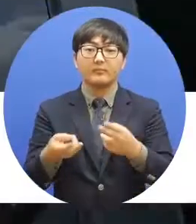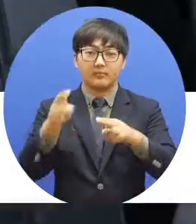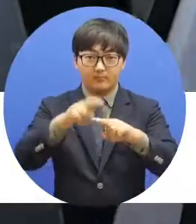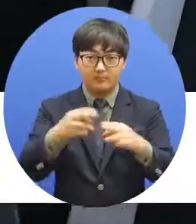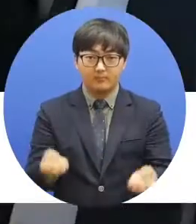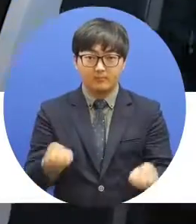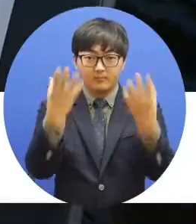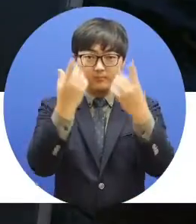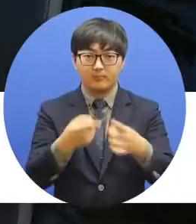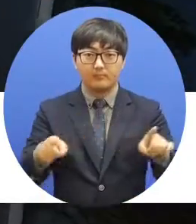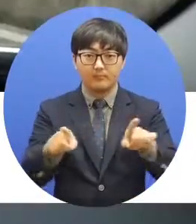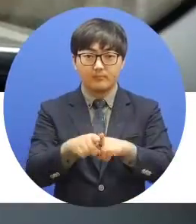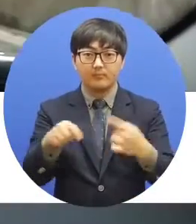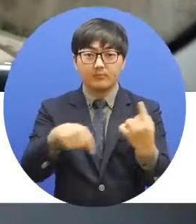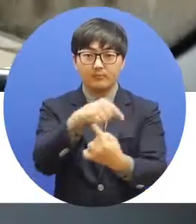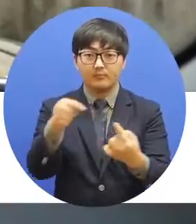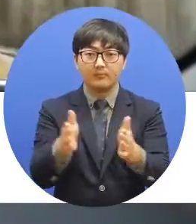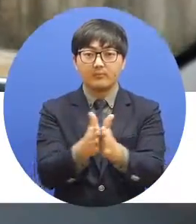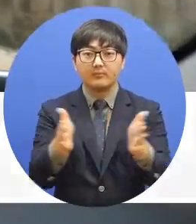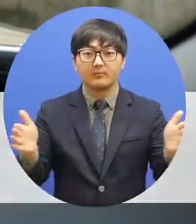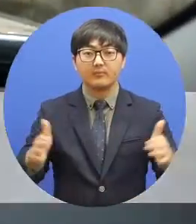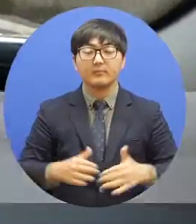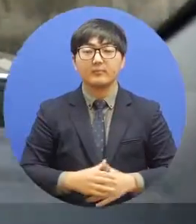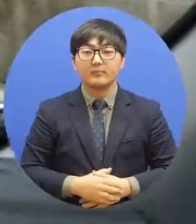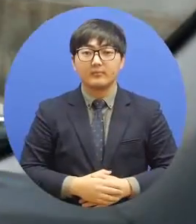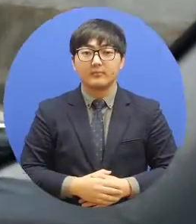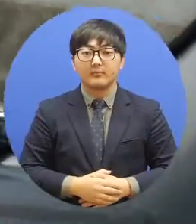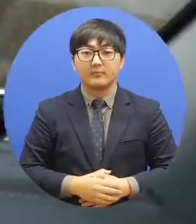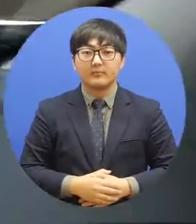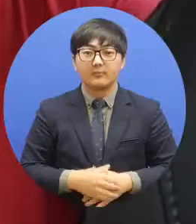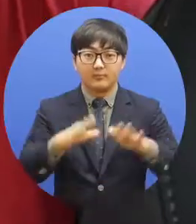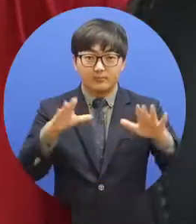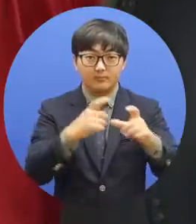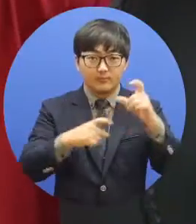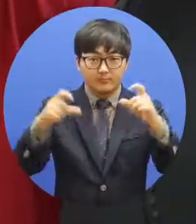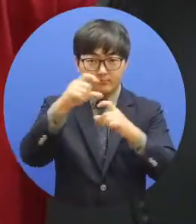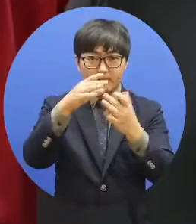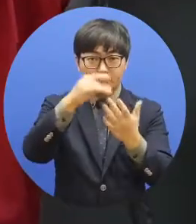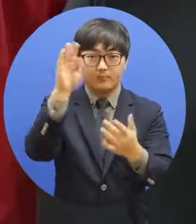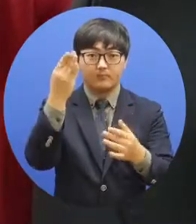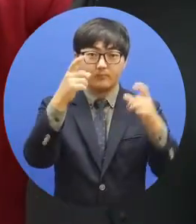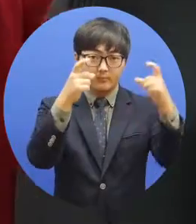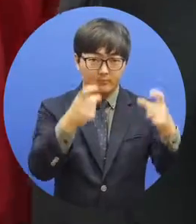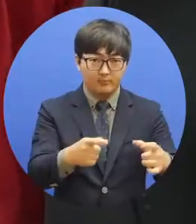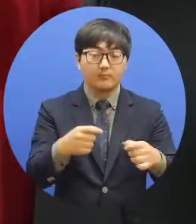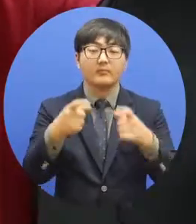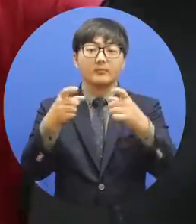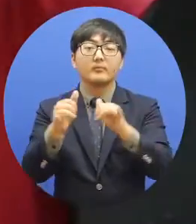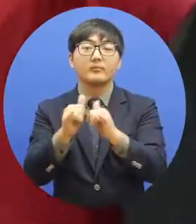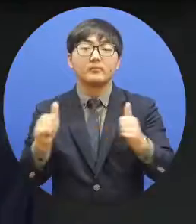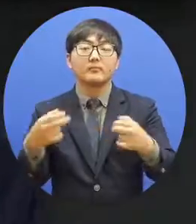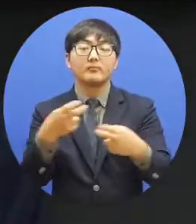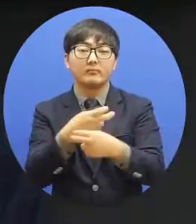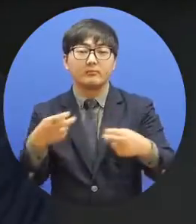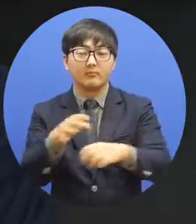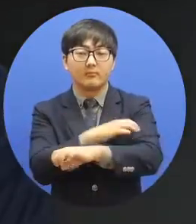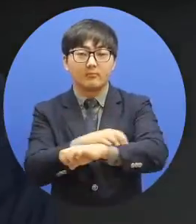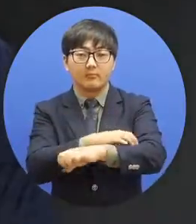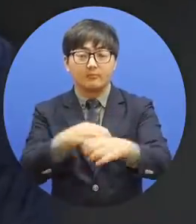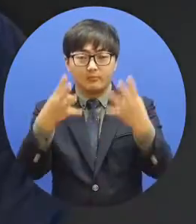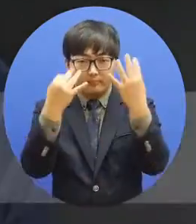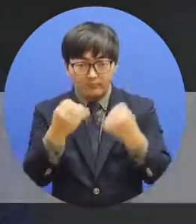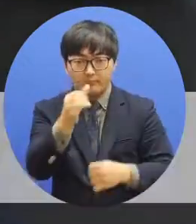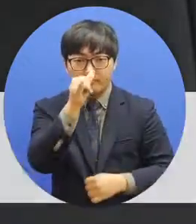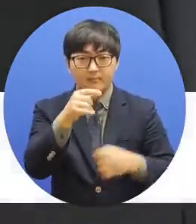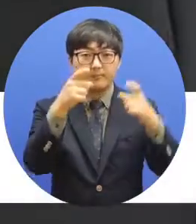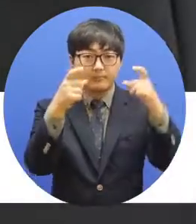시승식과 함께 본격 운행에 들어갔습니다. 이번에 추가 선정된 지역은 주민들이 대중교통 이용에 불편을